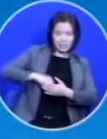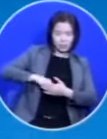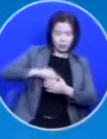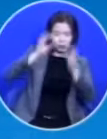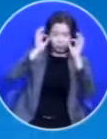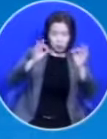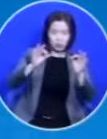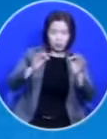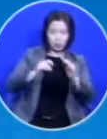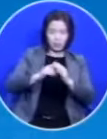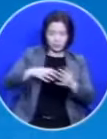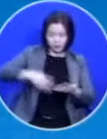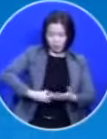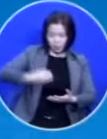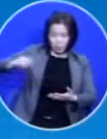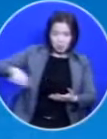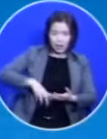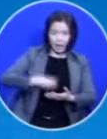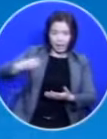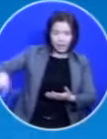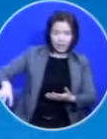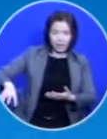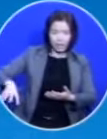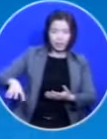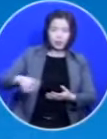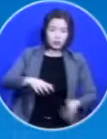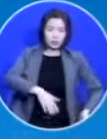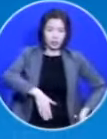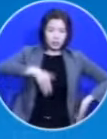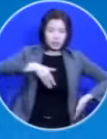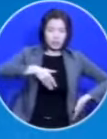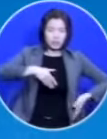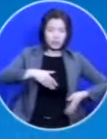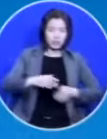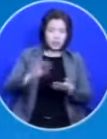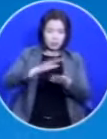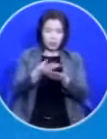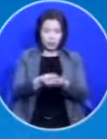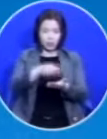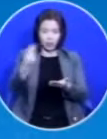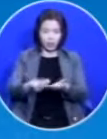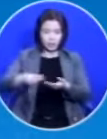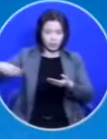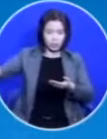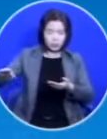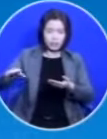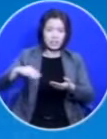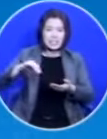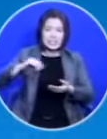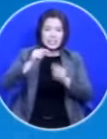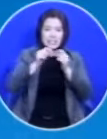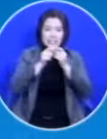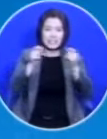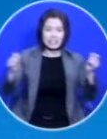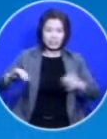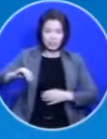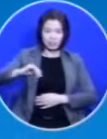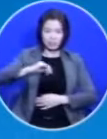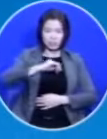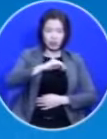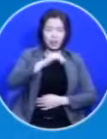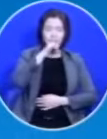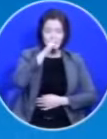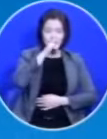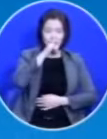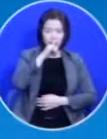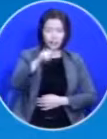걸 알고 그걸 파내 기도하고 기적이 갈아주다 보니 지렁이 같은 기생충이 나오는 걸 보고 이런